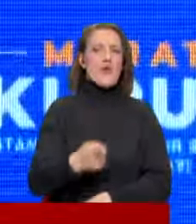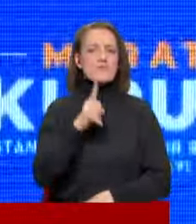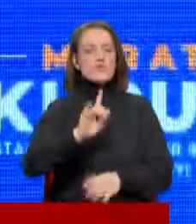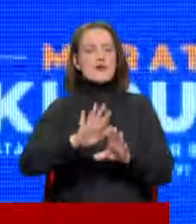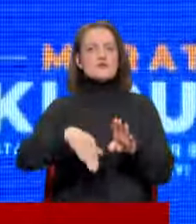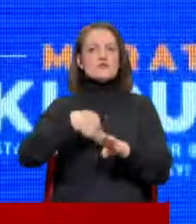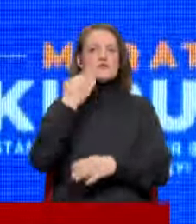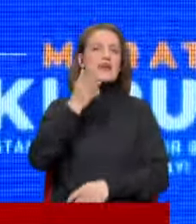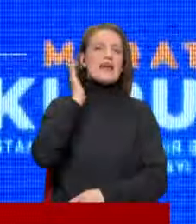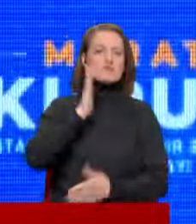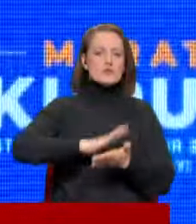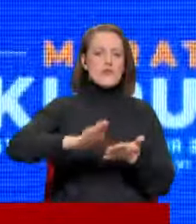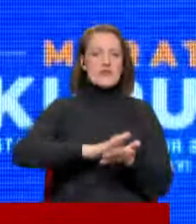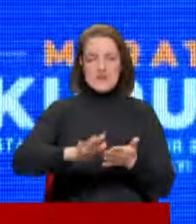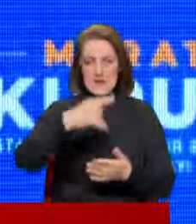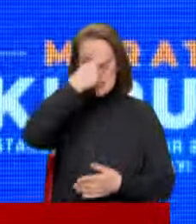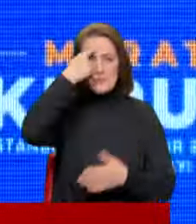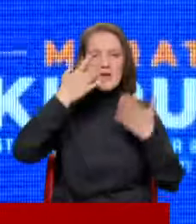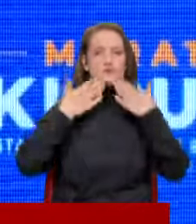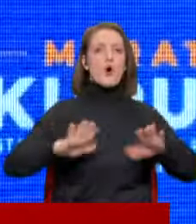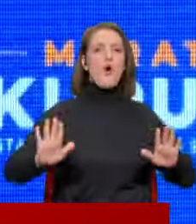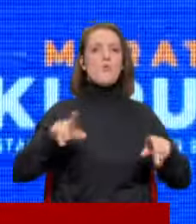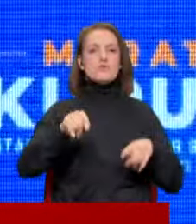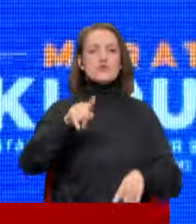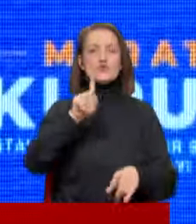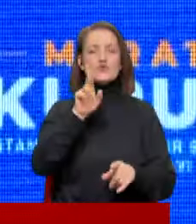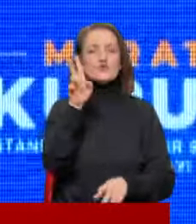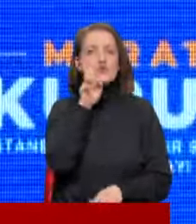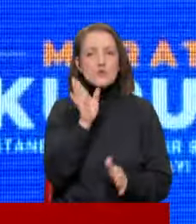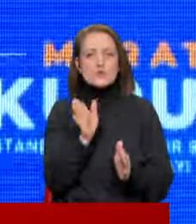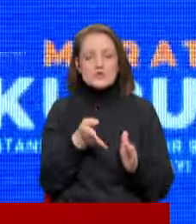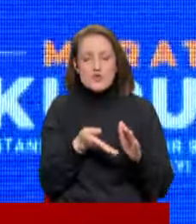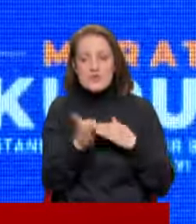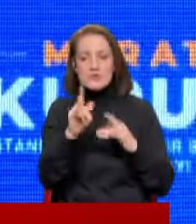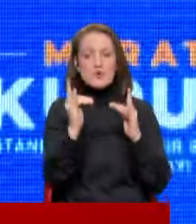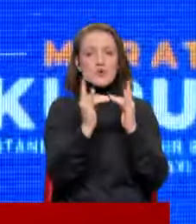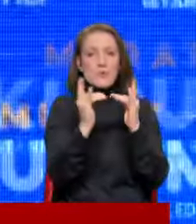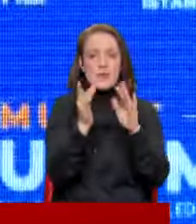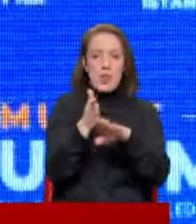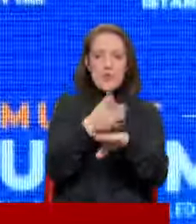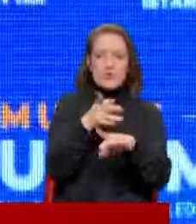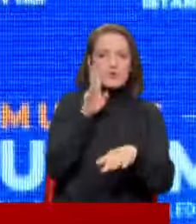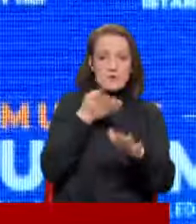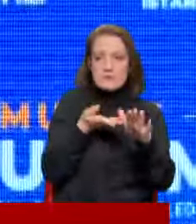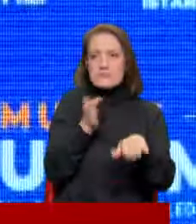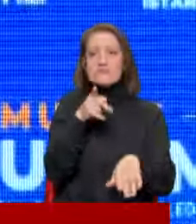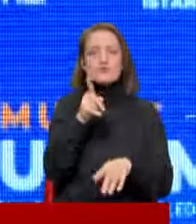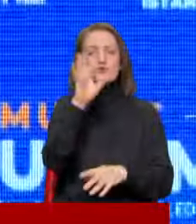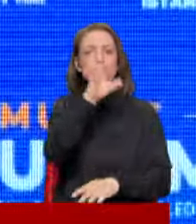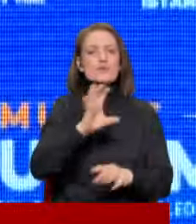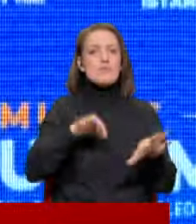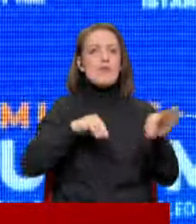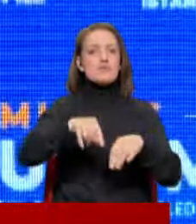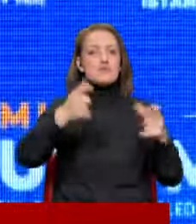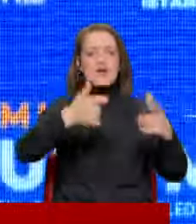bundan sonra giderebilecek imkanımız yok bu son viraj bu köprüden son çıkış bu şehrin Turizm planı